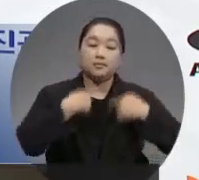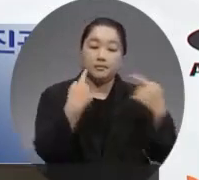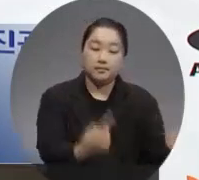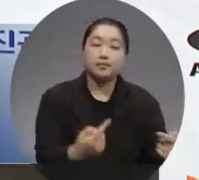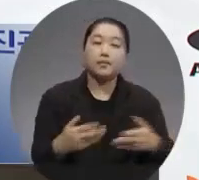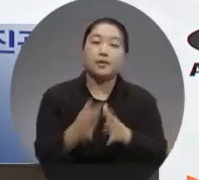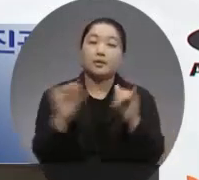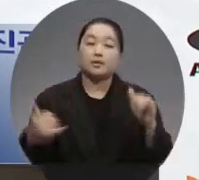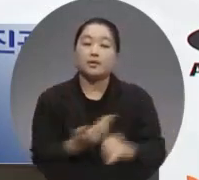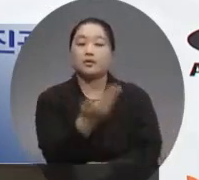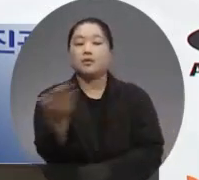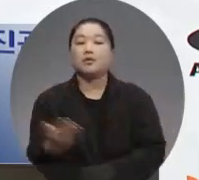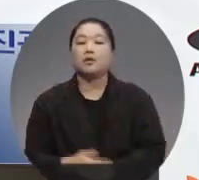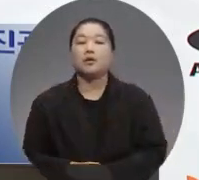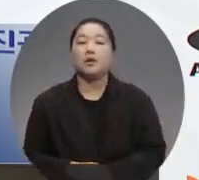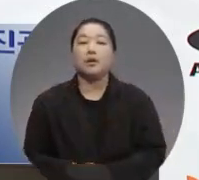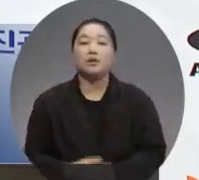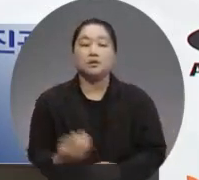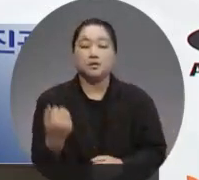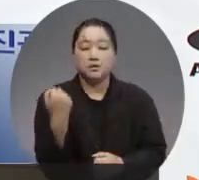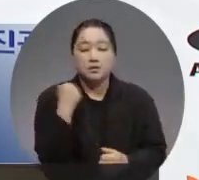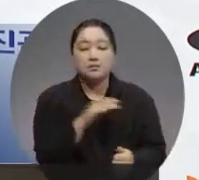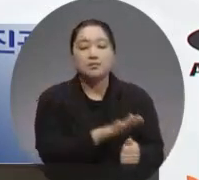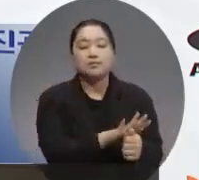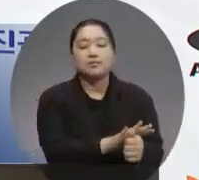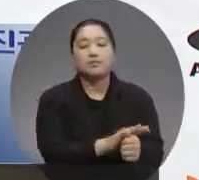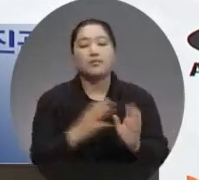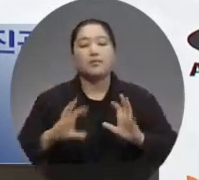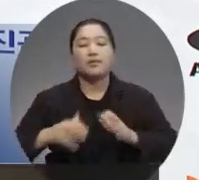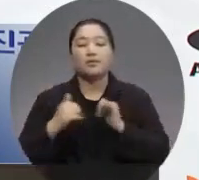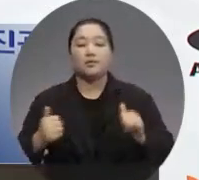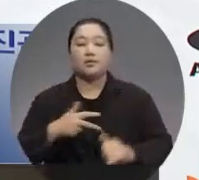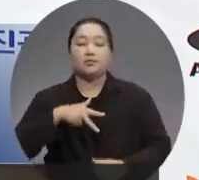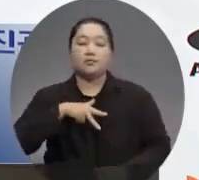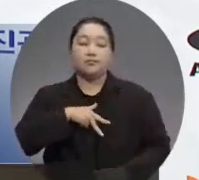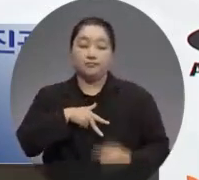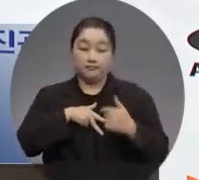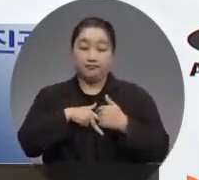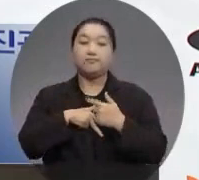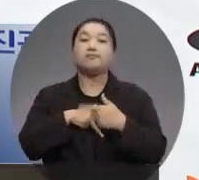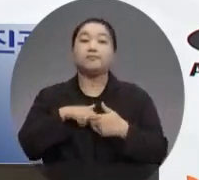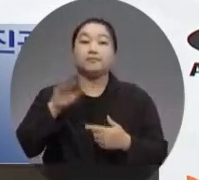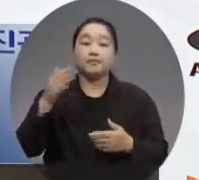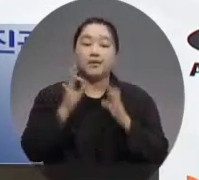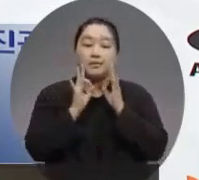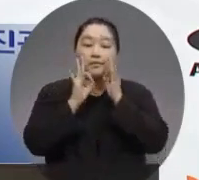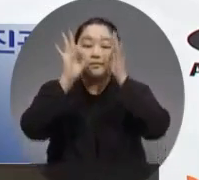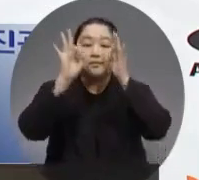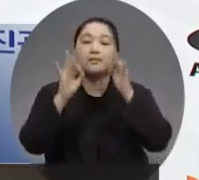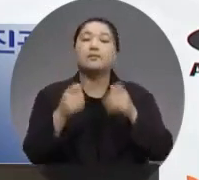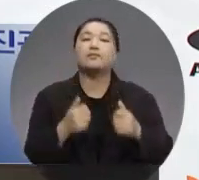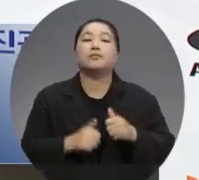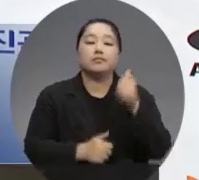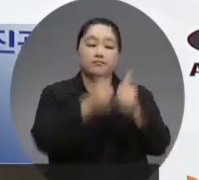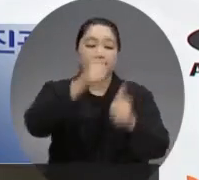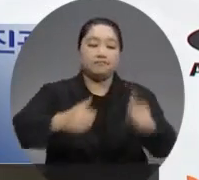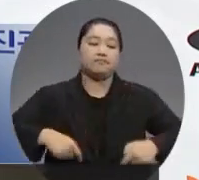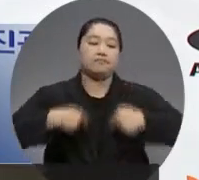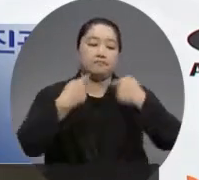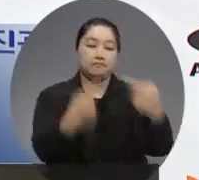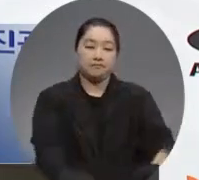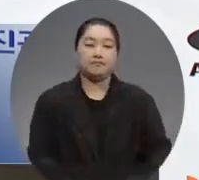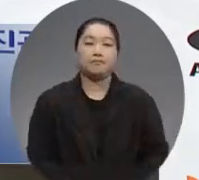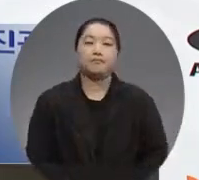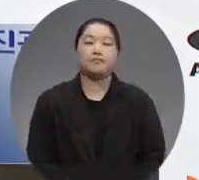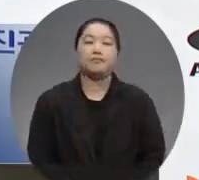만큼 충북 국민분들께 더 큰 힘이 되고 또 국민분들의 자부심이 될 수 있도록 최선을 다해서